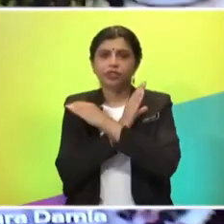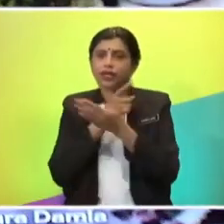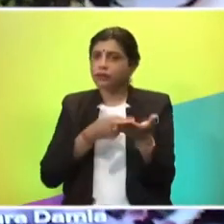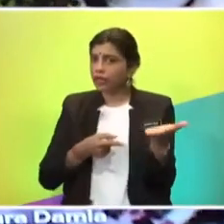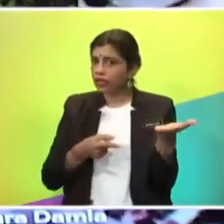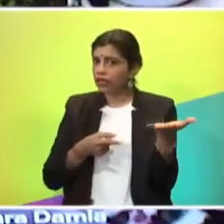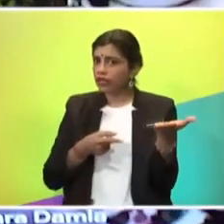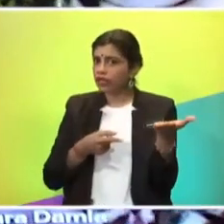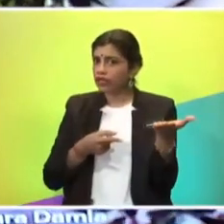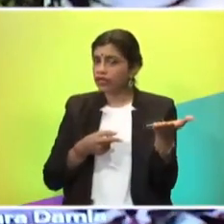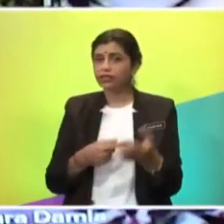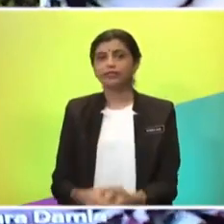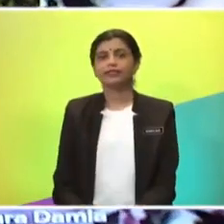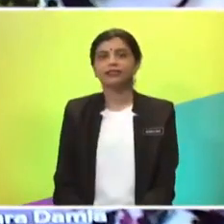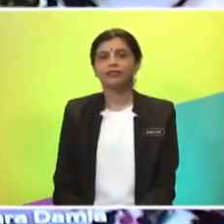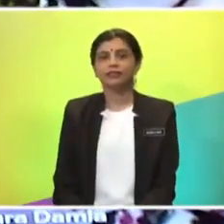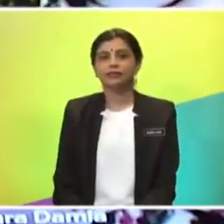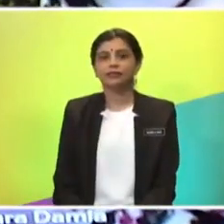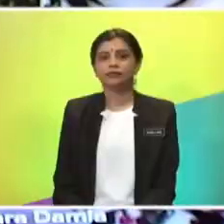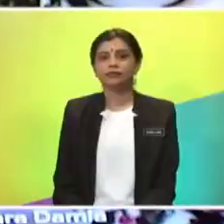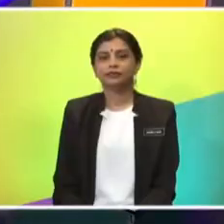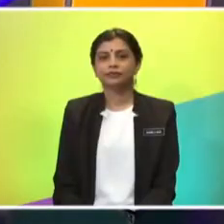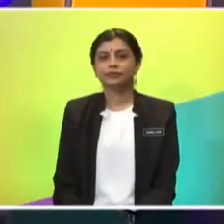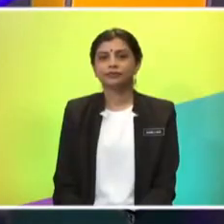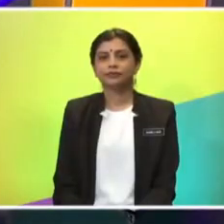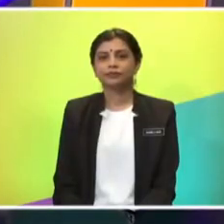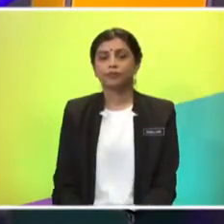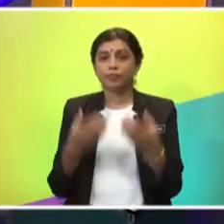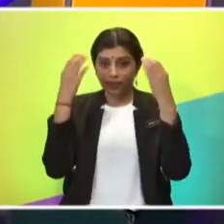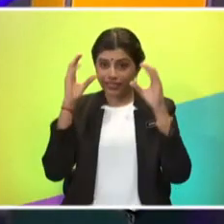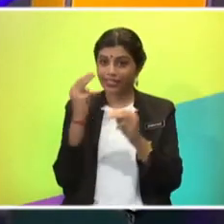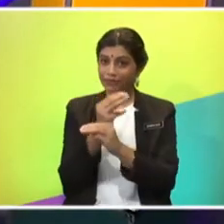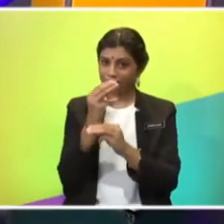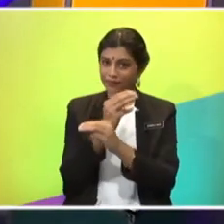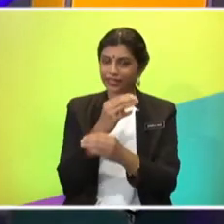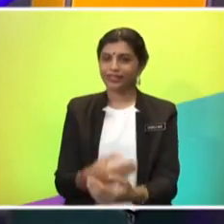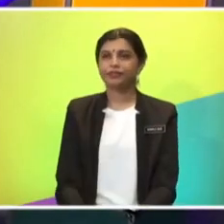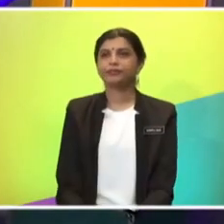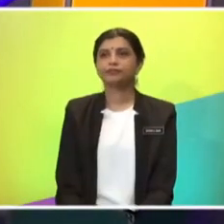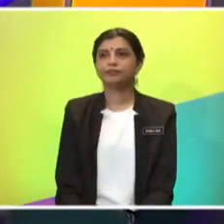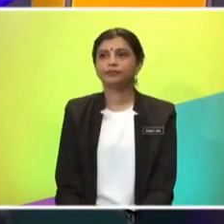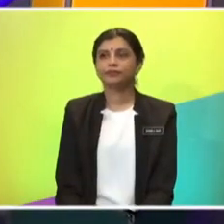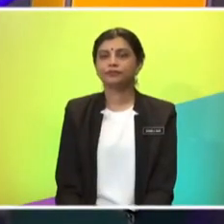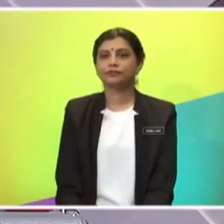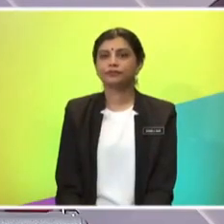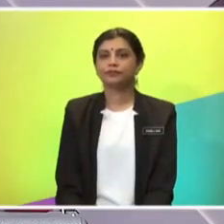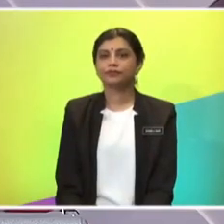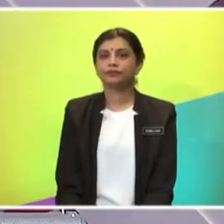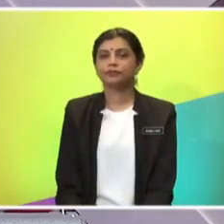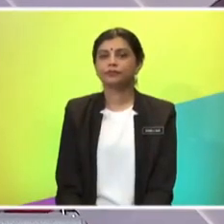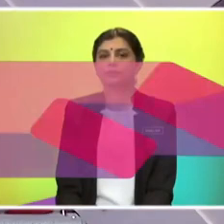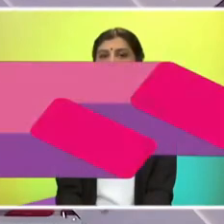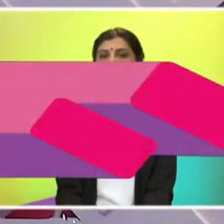cikgu boleh perkenalkan diri. Kita mulakan dengan Cikgu Mas Diana, silakan. Hai, Assalamualaikum warahmatullahi wabarakatuh dan selamat